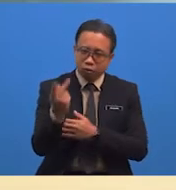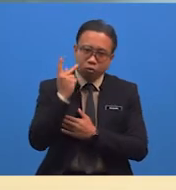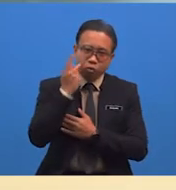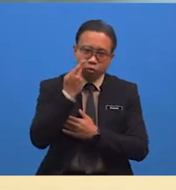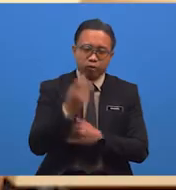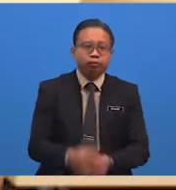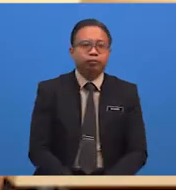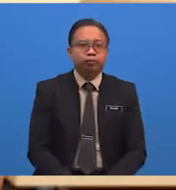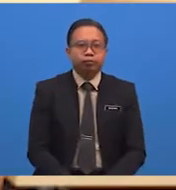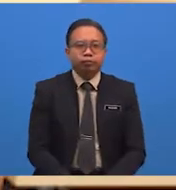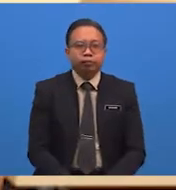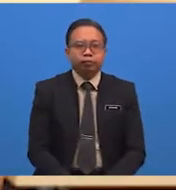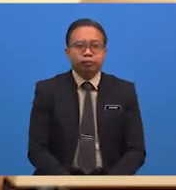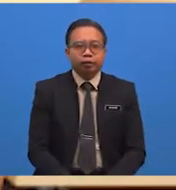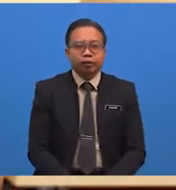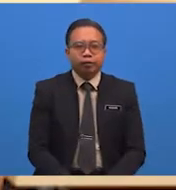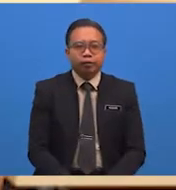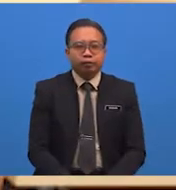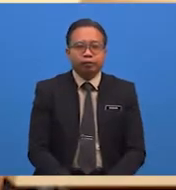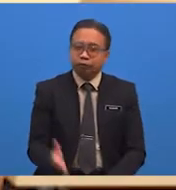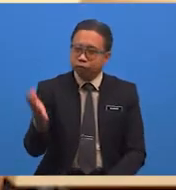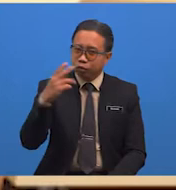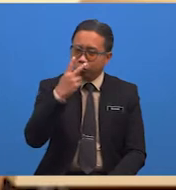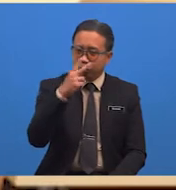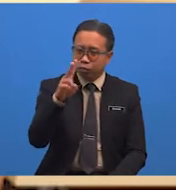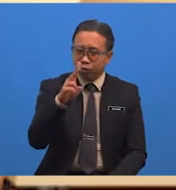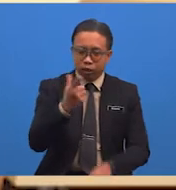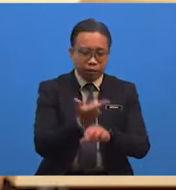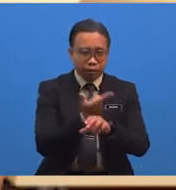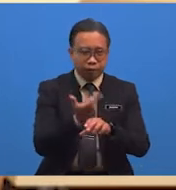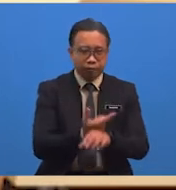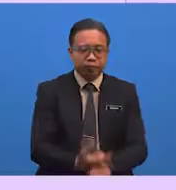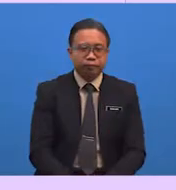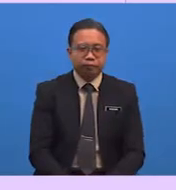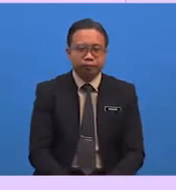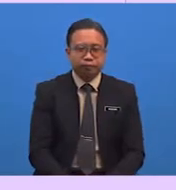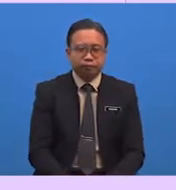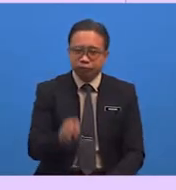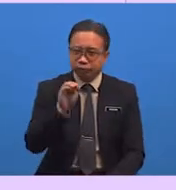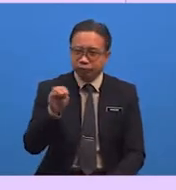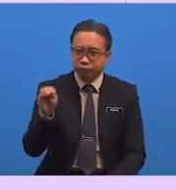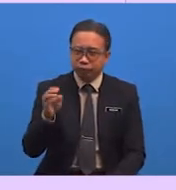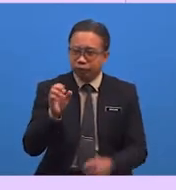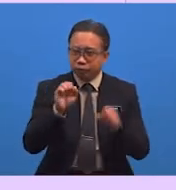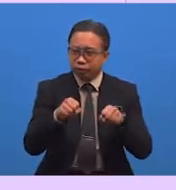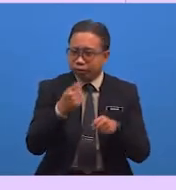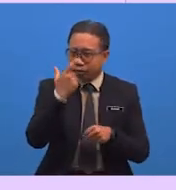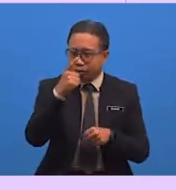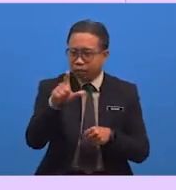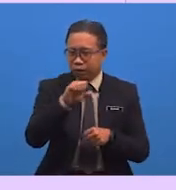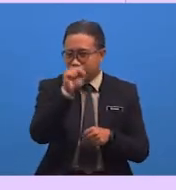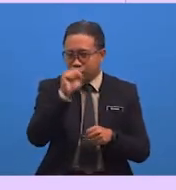kuat. Tanpa berlengah lagi, jom kita mulakan. Murid-murid boleh